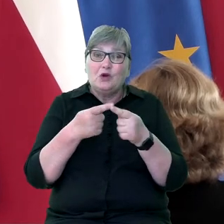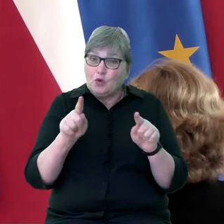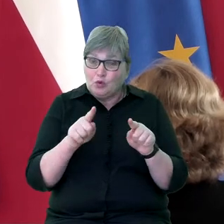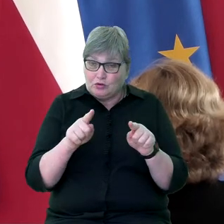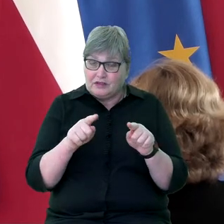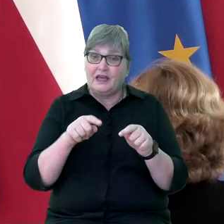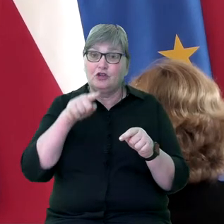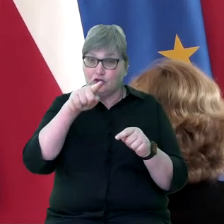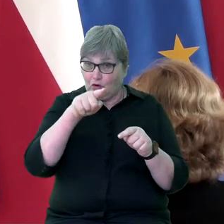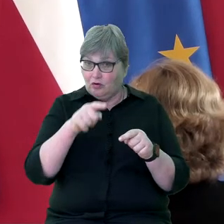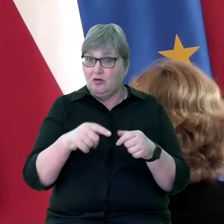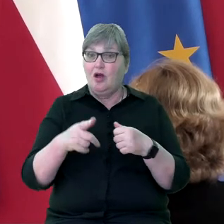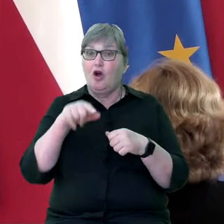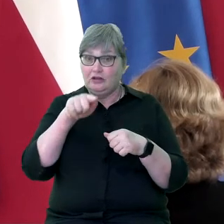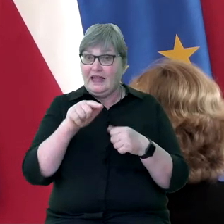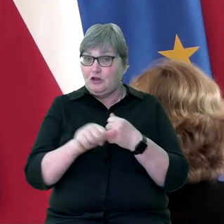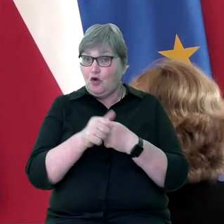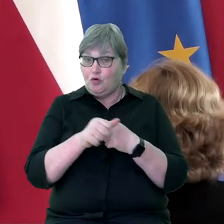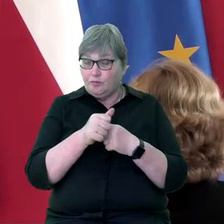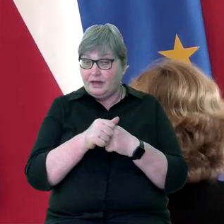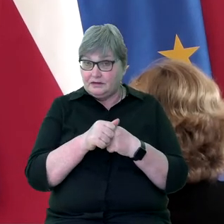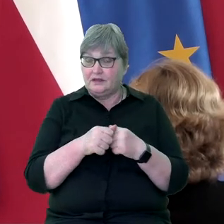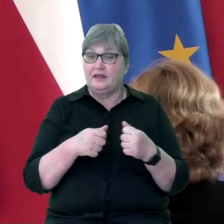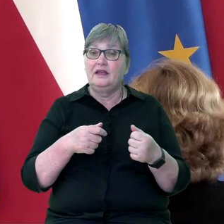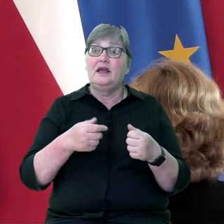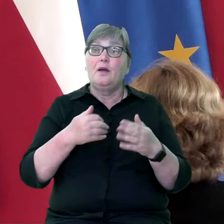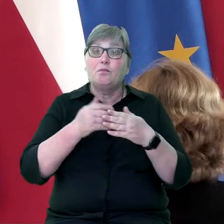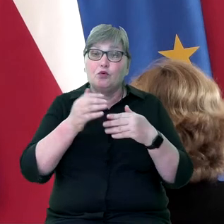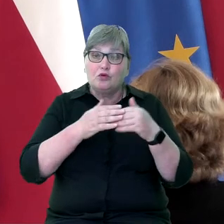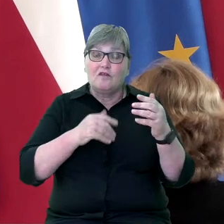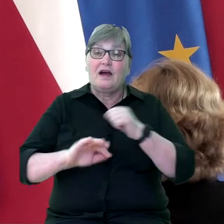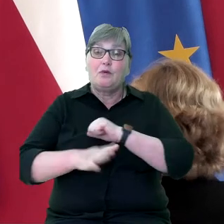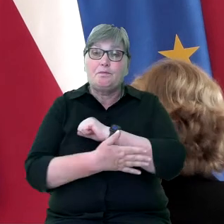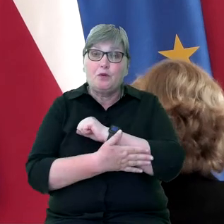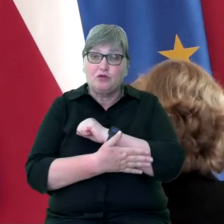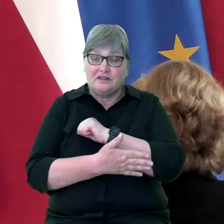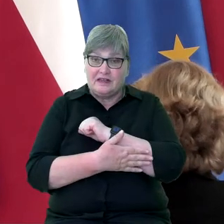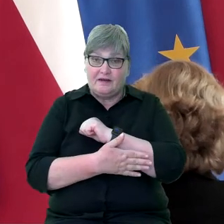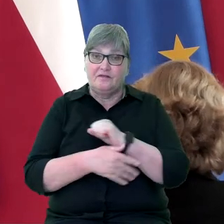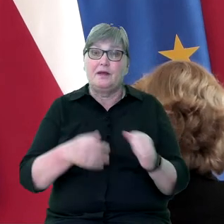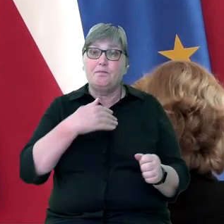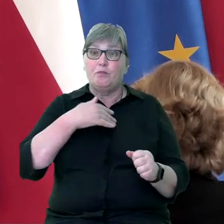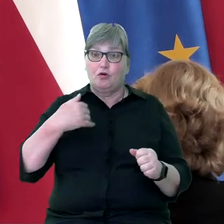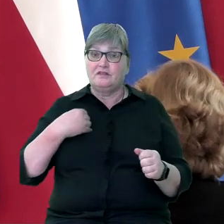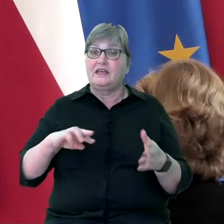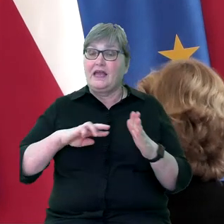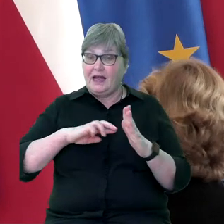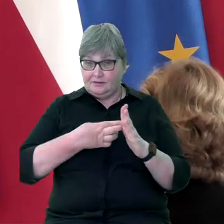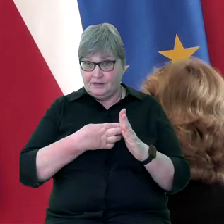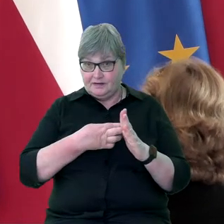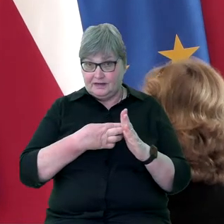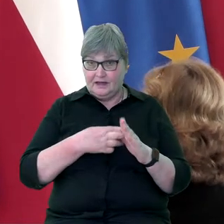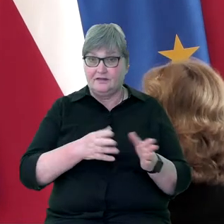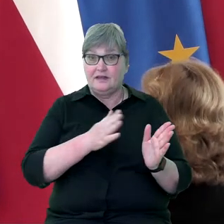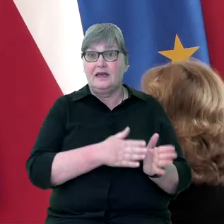podstawy, takie zręby polskiej administracji centralnej. Kolejnym dekretem określono zasady składania przysięgi